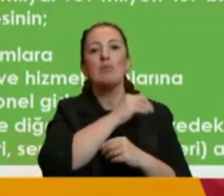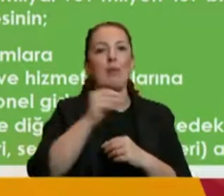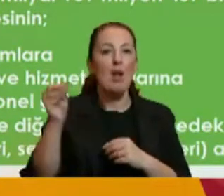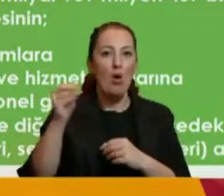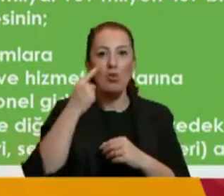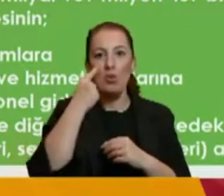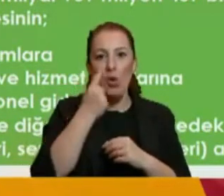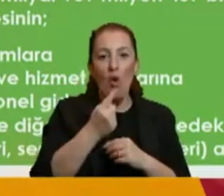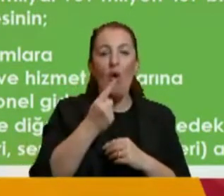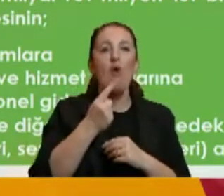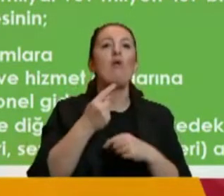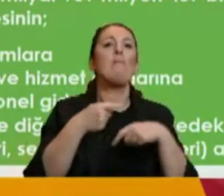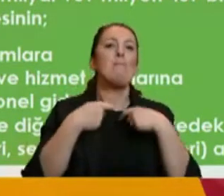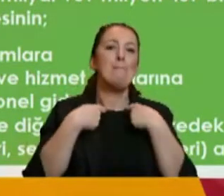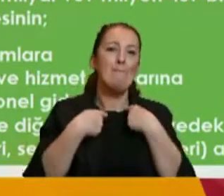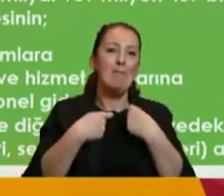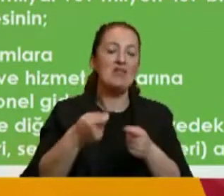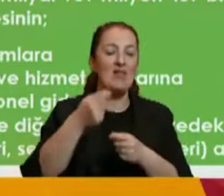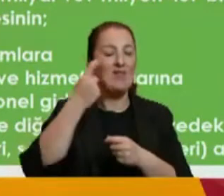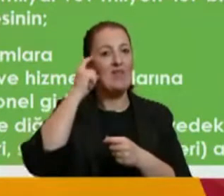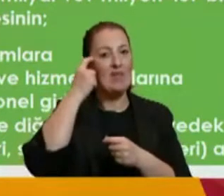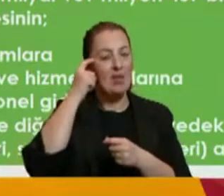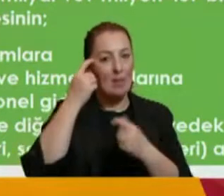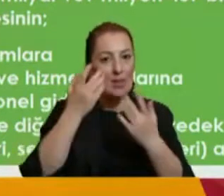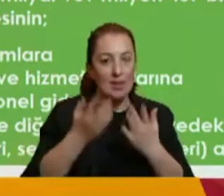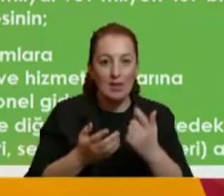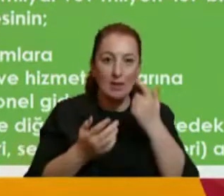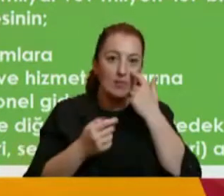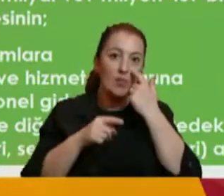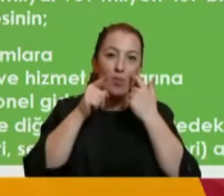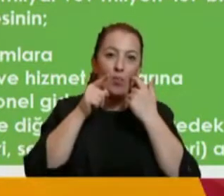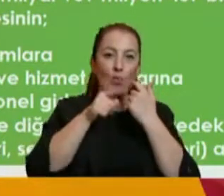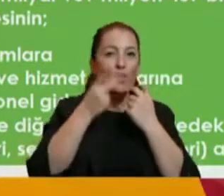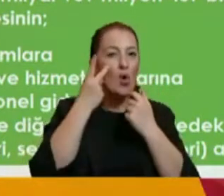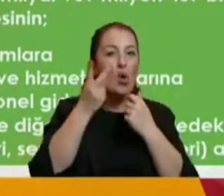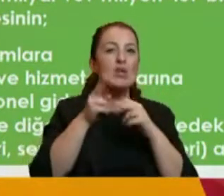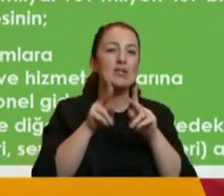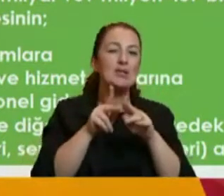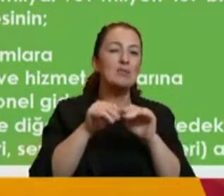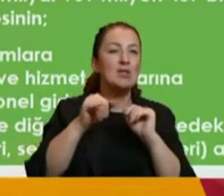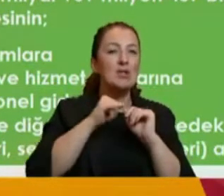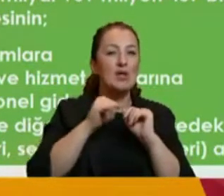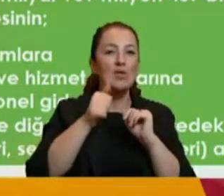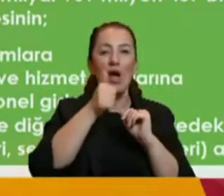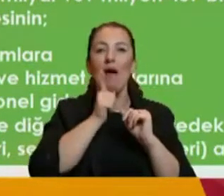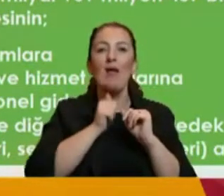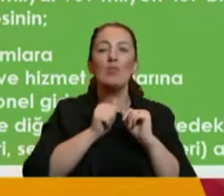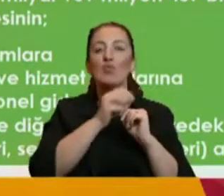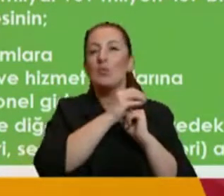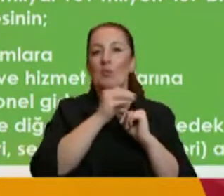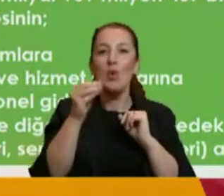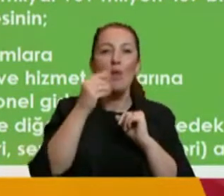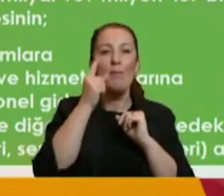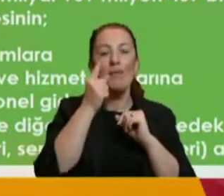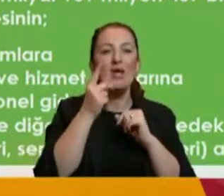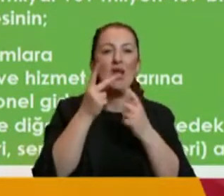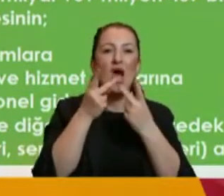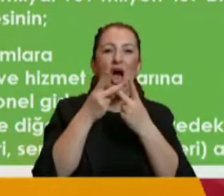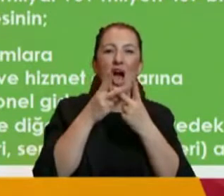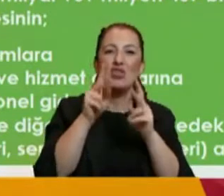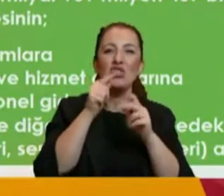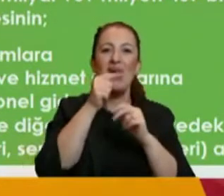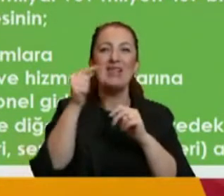bir gider tahmin ediyoruz Burada gördüğünüz gibi yaklaşık 600 milyonluk bir açımız söz